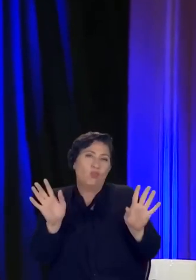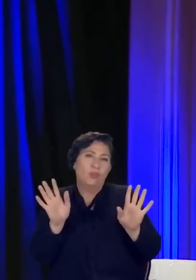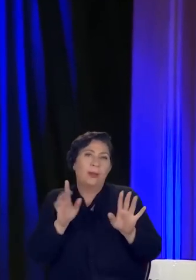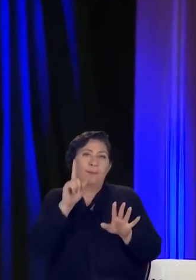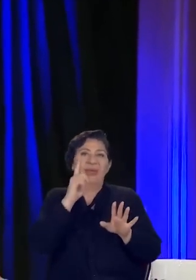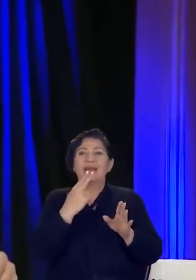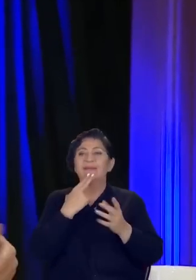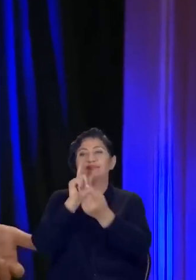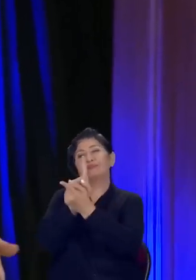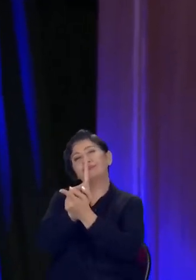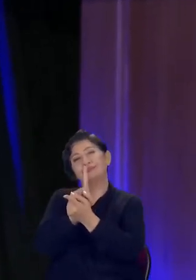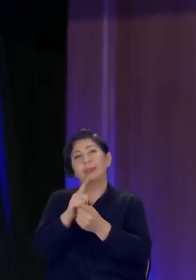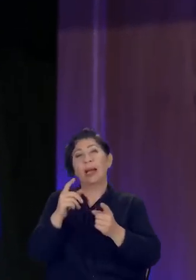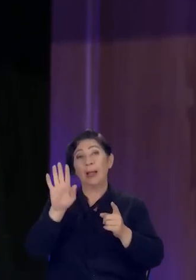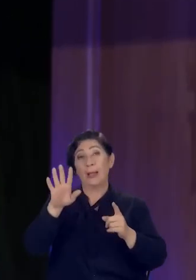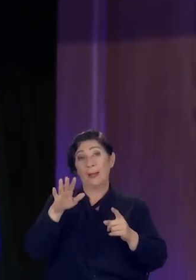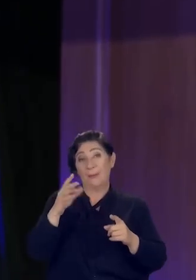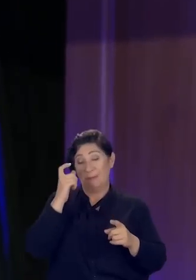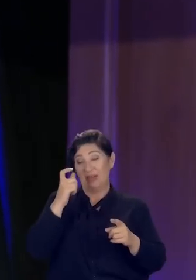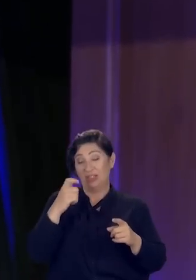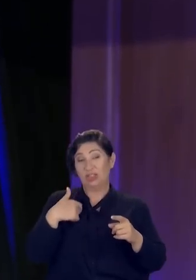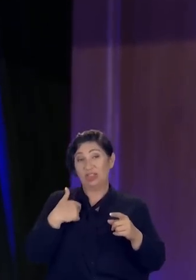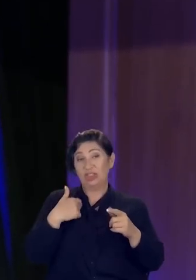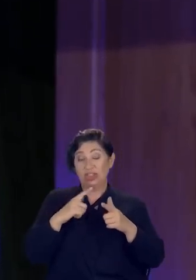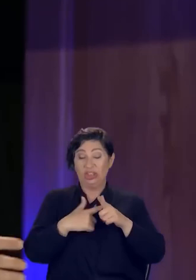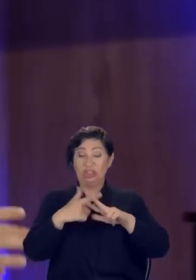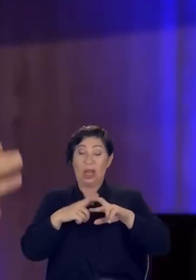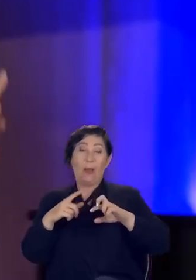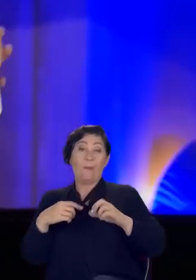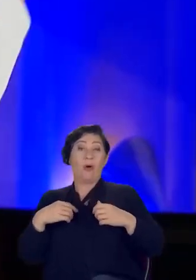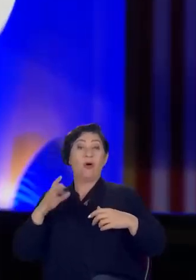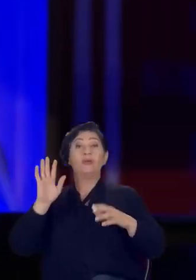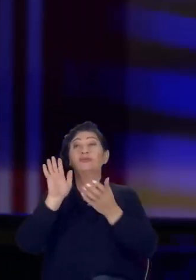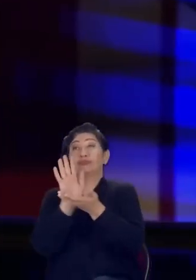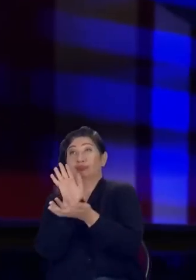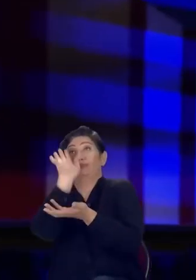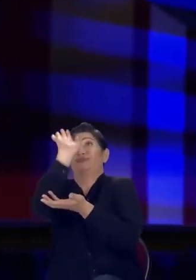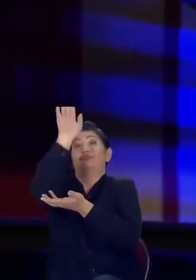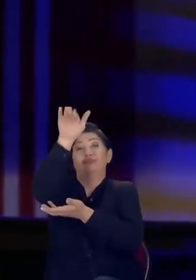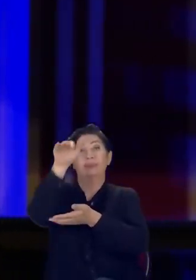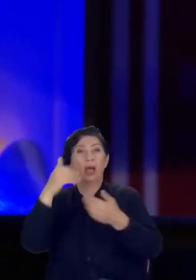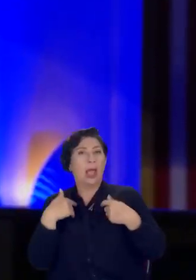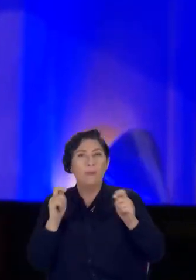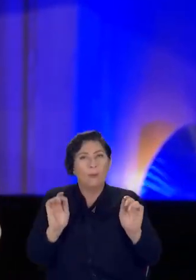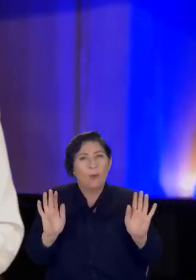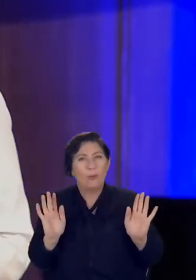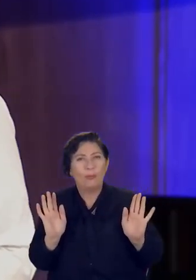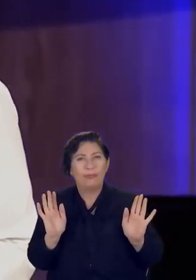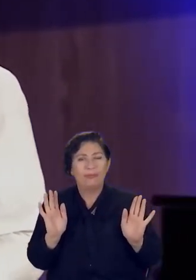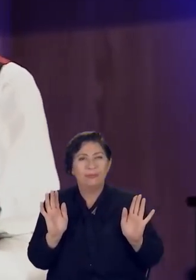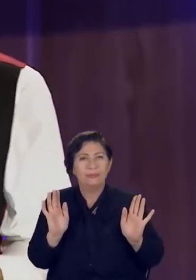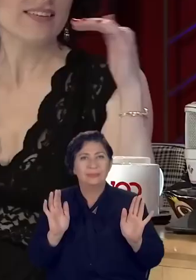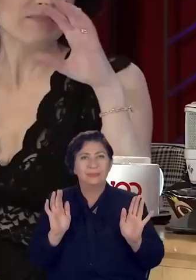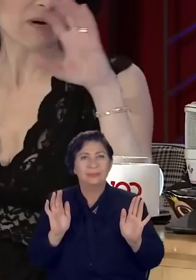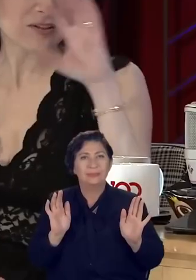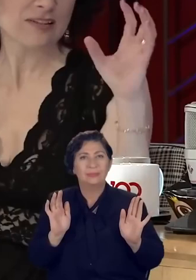Mesela bir kadınla konuşurken şöyle yapmıyorum. Mesela Jean-Paul Sartre potaya çıkayım. Böyle bir şeyim yok benim. Hayır,